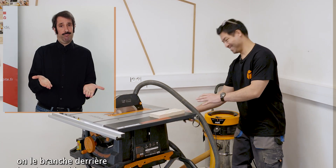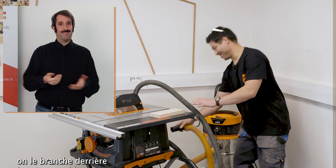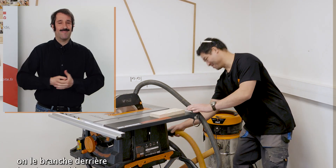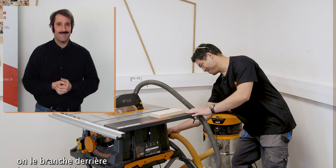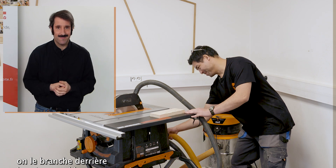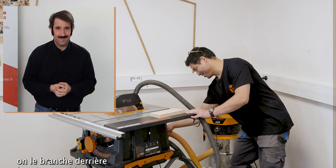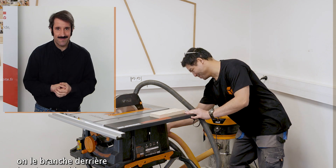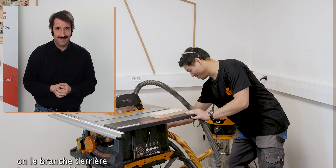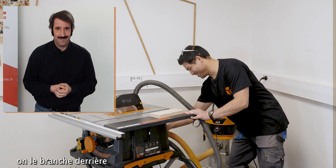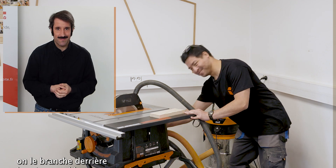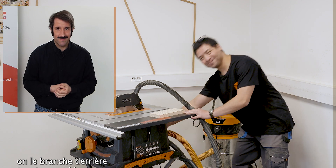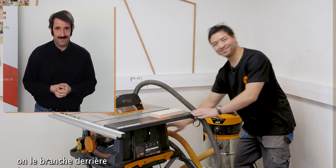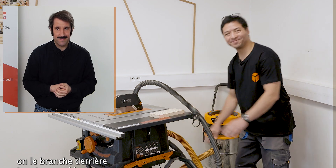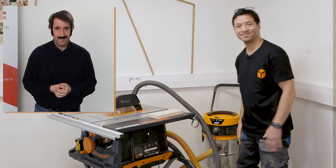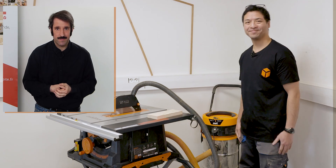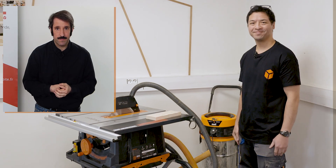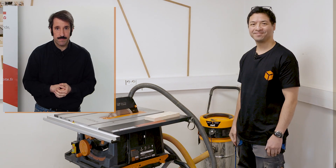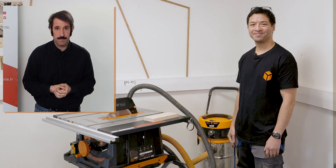derrière la scie sur table, comme ceci.